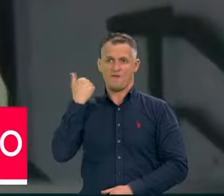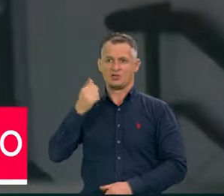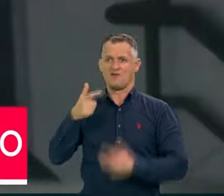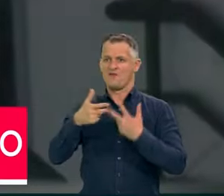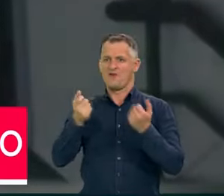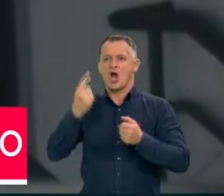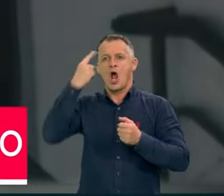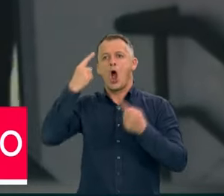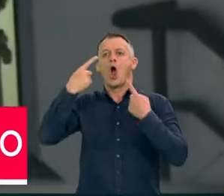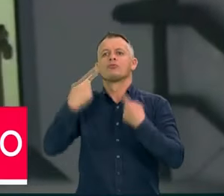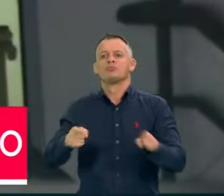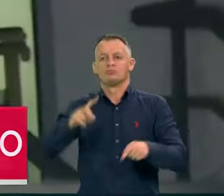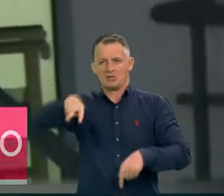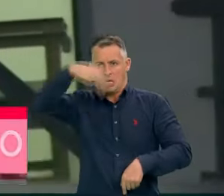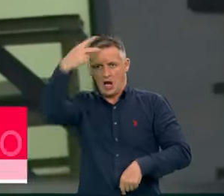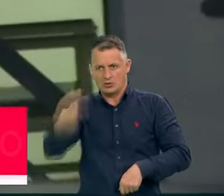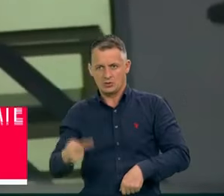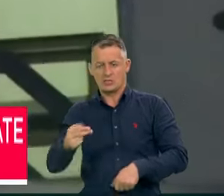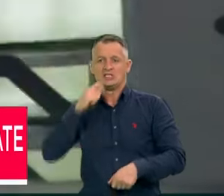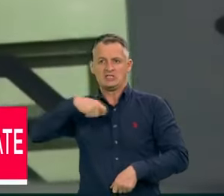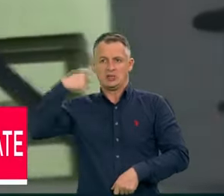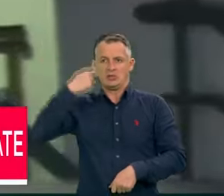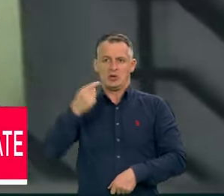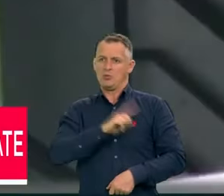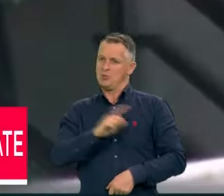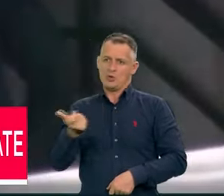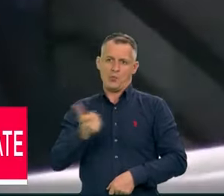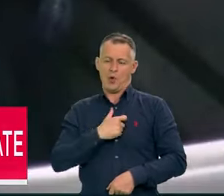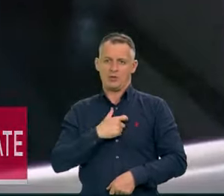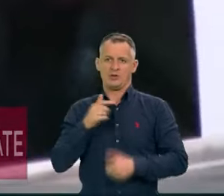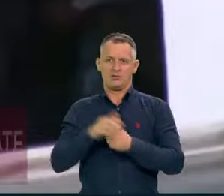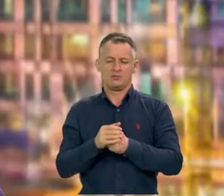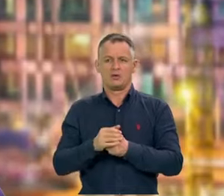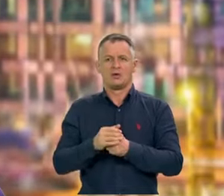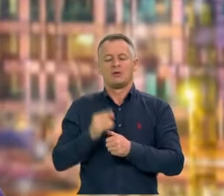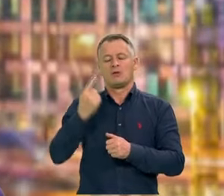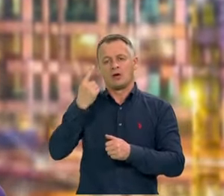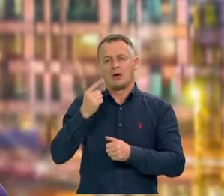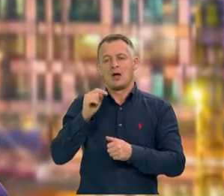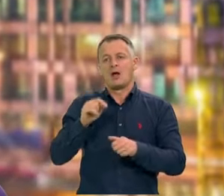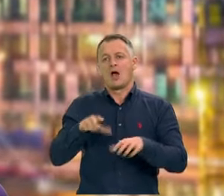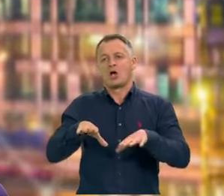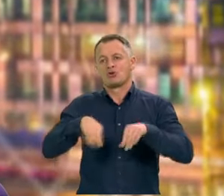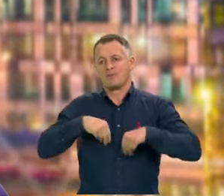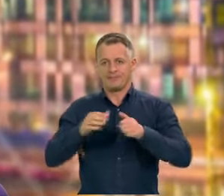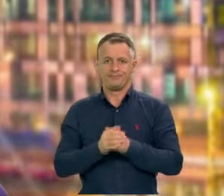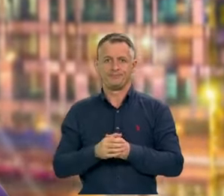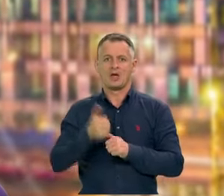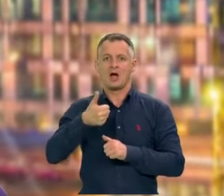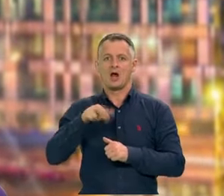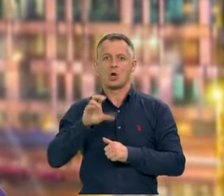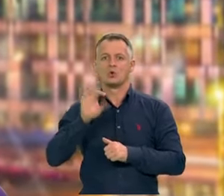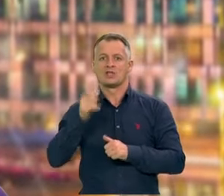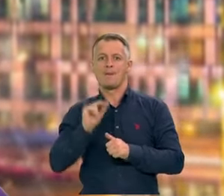balcon prin urmare sinuciderea a fost exclusă de anchetatori Ancuța Popovici